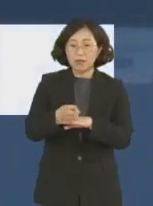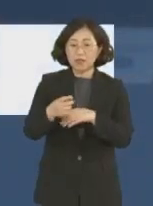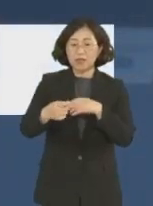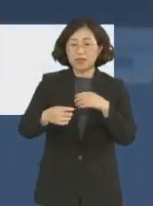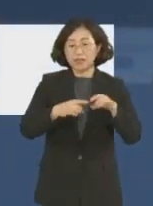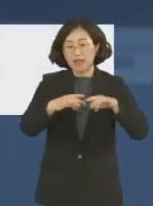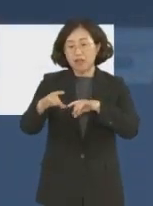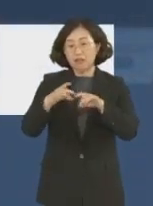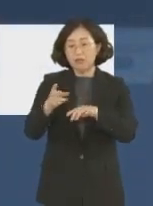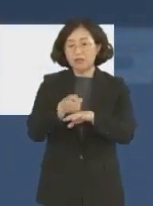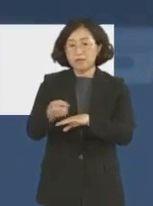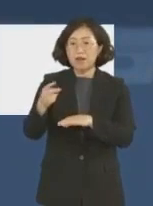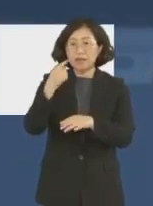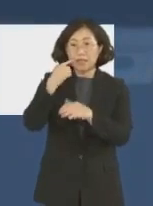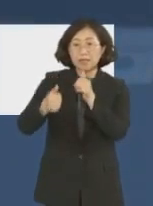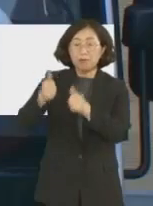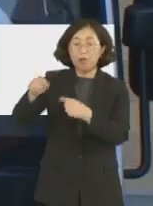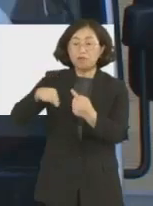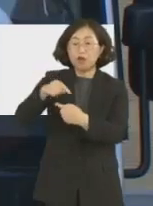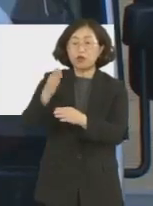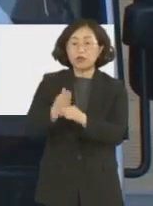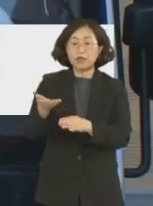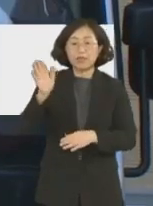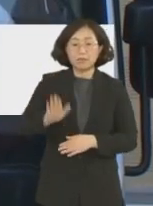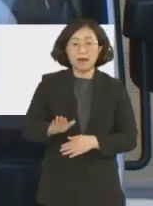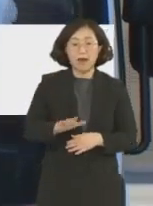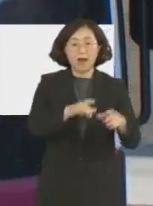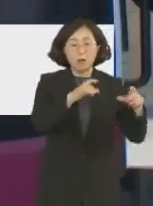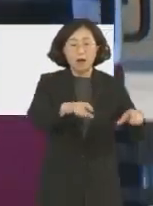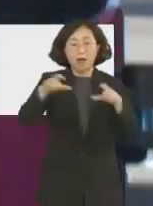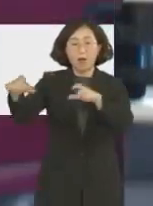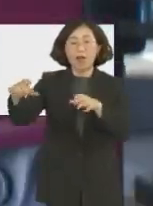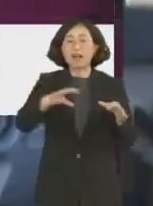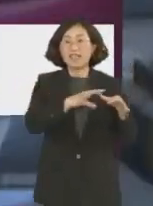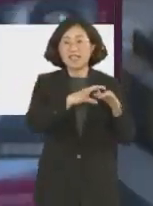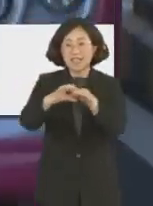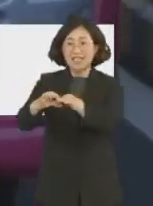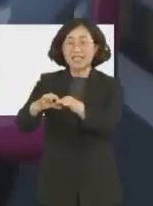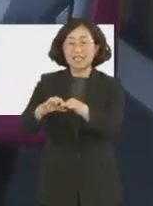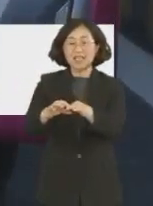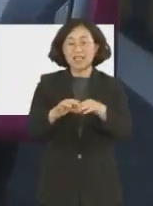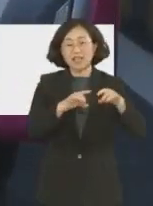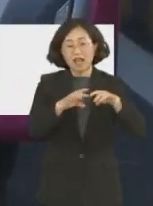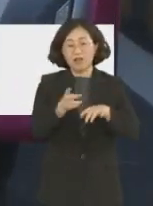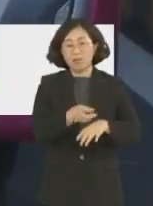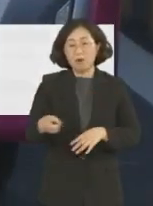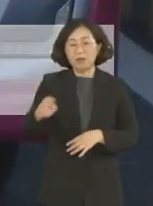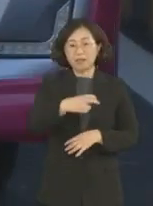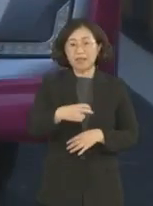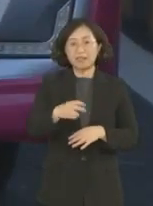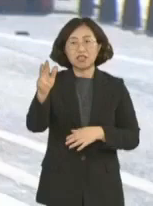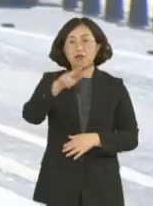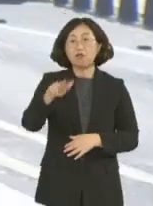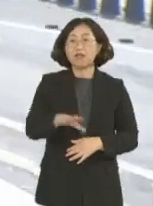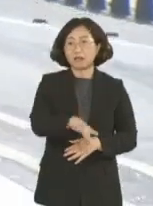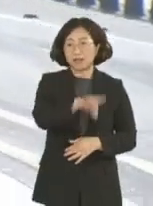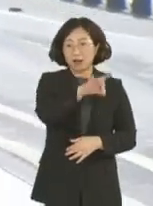자율주행 버스를 시범 운행하고 있지만 광역권을 잇는 버스에 자율주행 기술이 도입된 건 이번이 전국